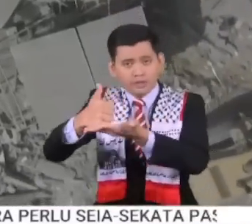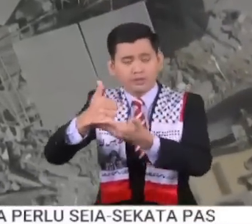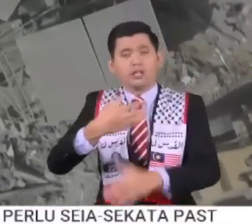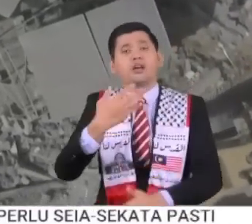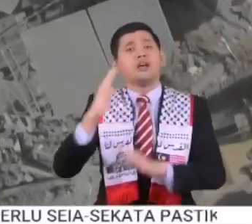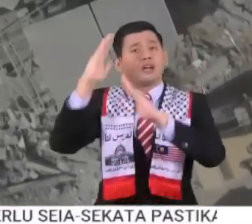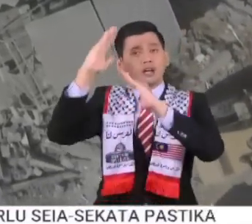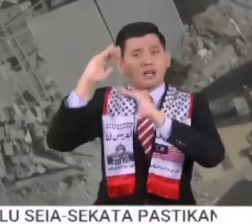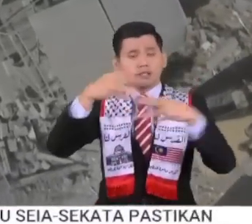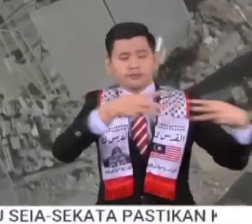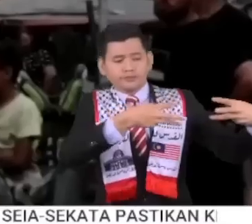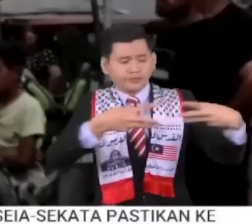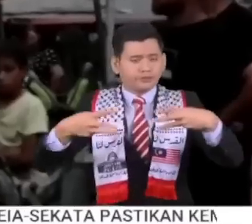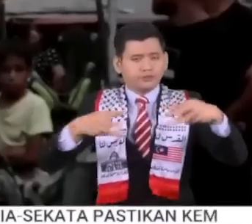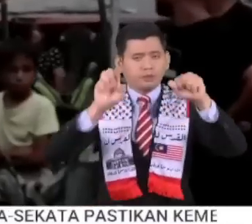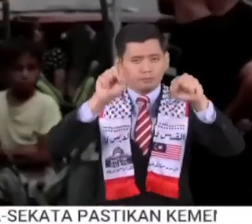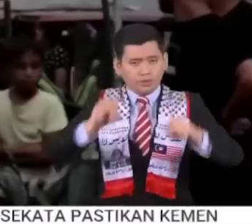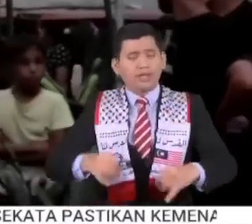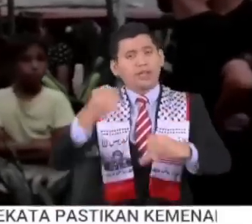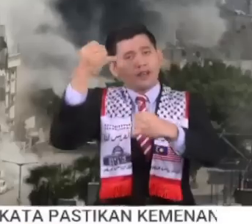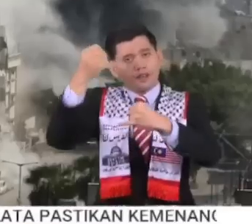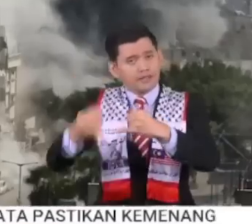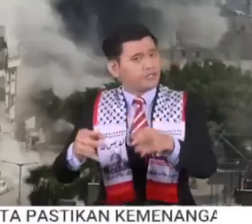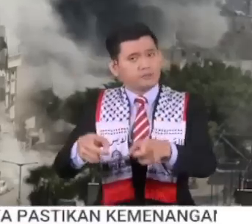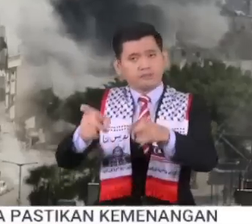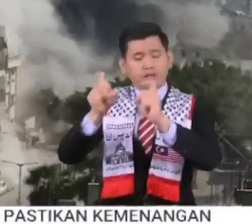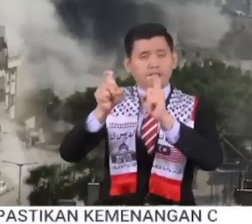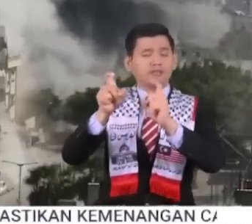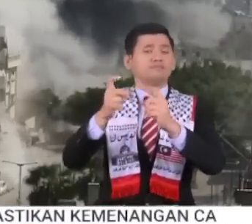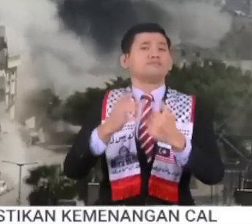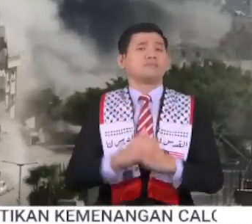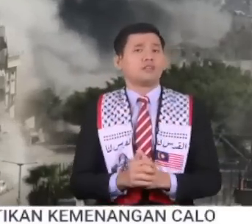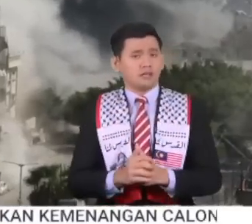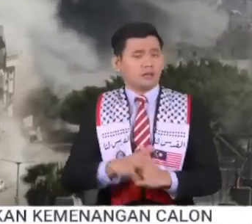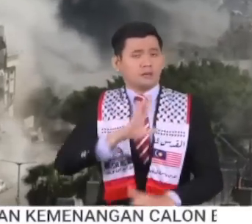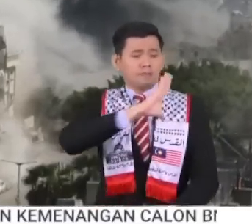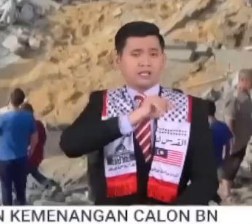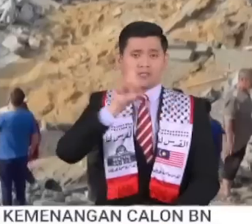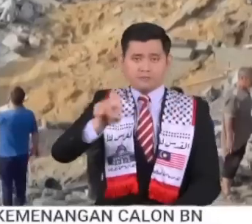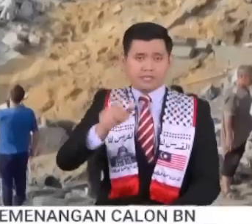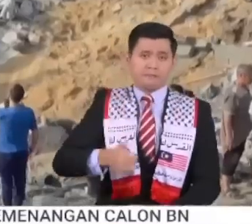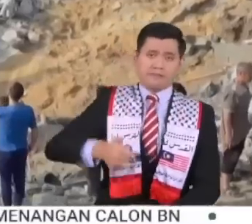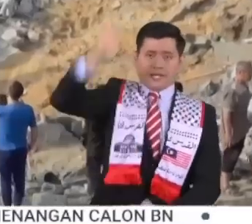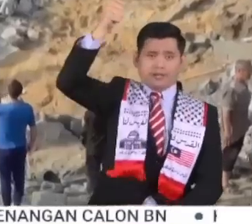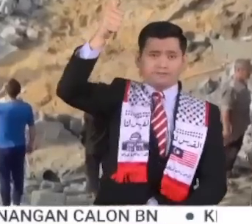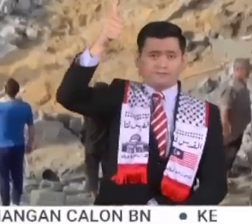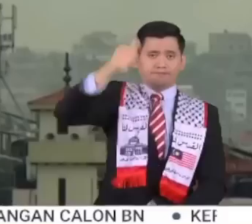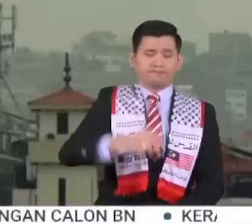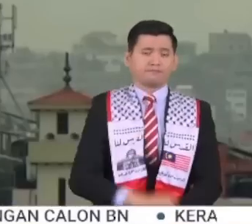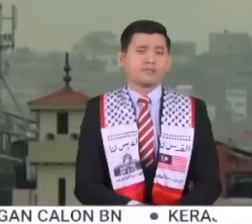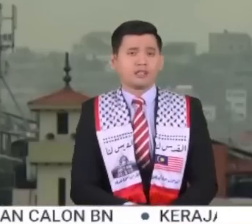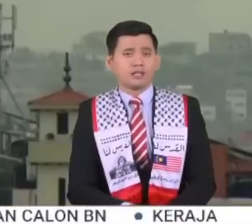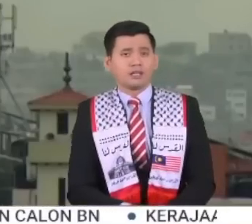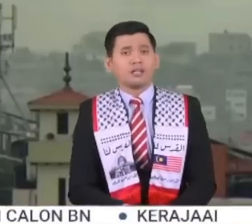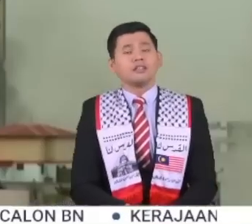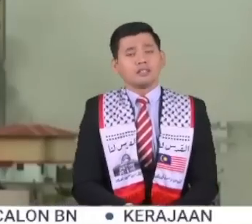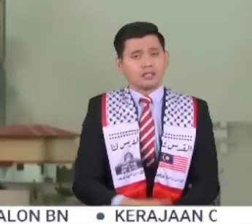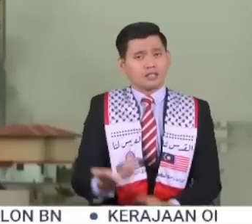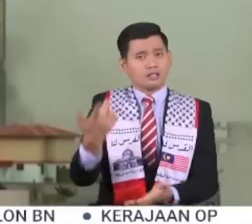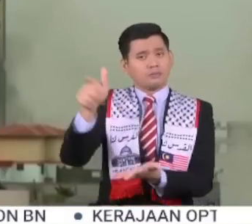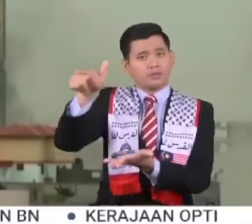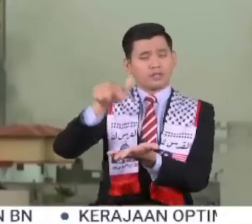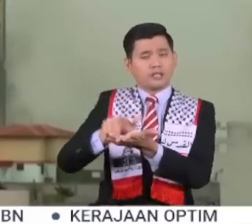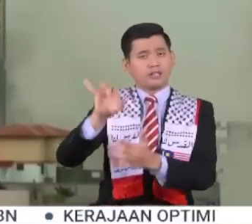Semoga peperangan ini segera berakhir. Dari sungai ke segara, Palestin pasti merdeka. Adliyah